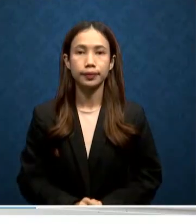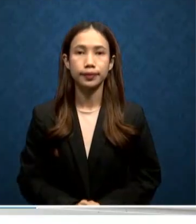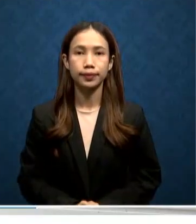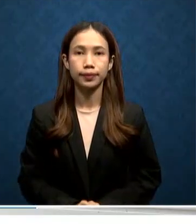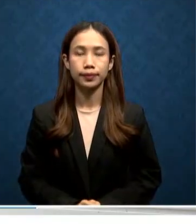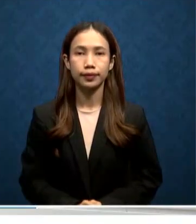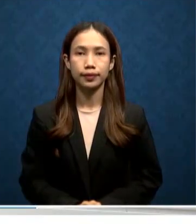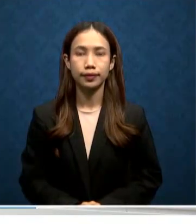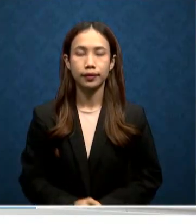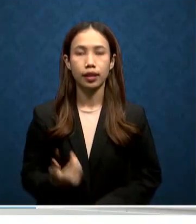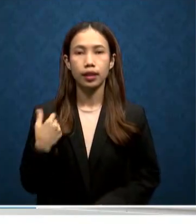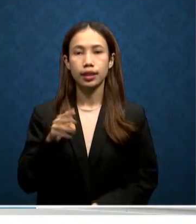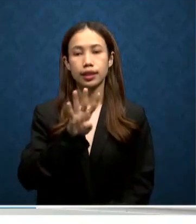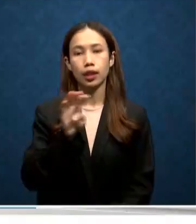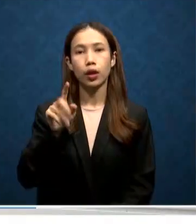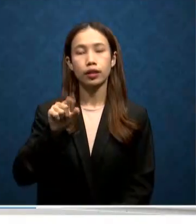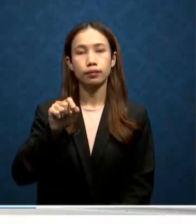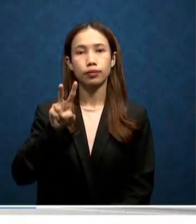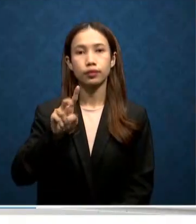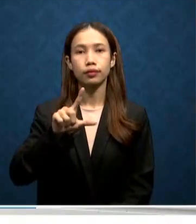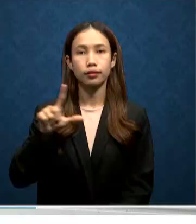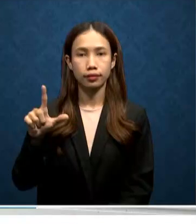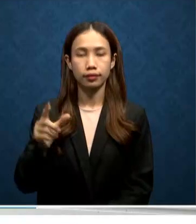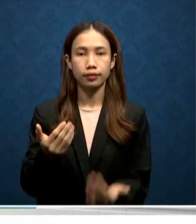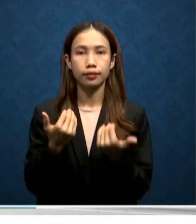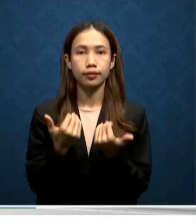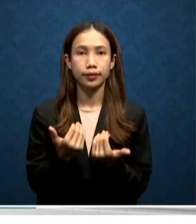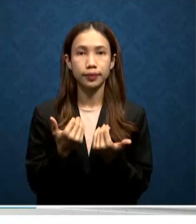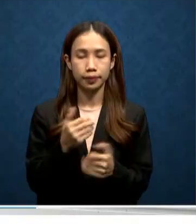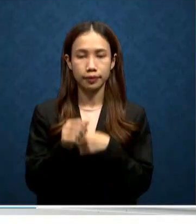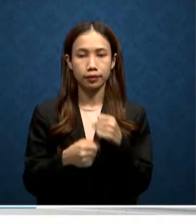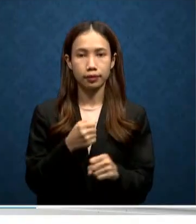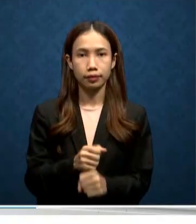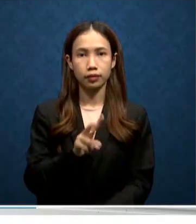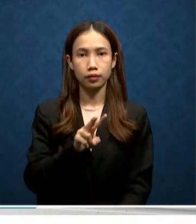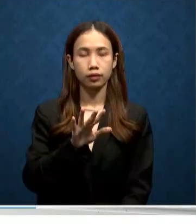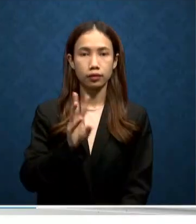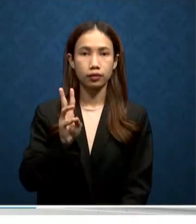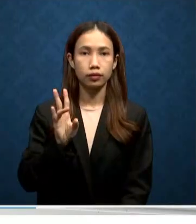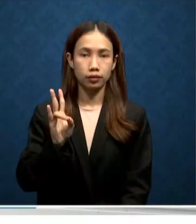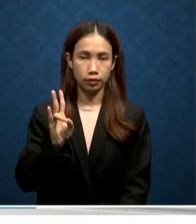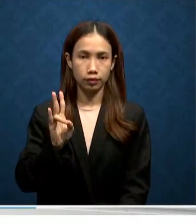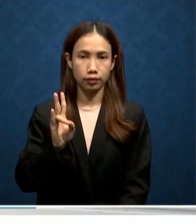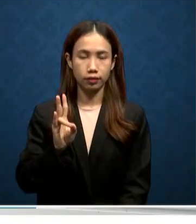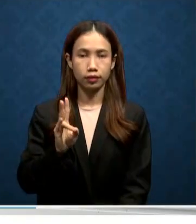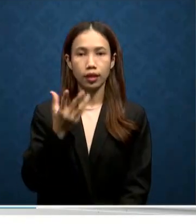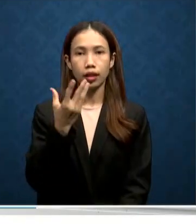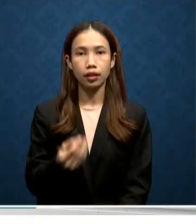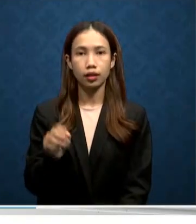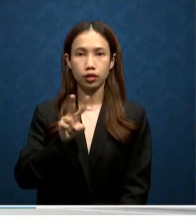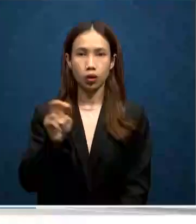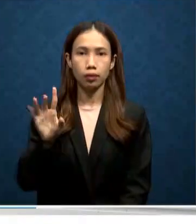อยู่ 422ล้านปัจจุบันนะครับปี2567 2เหลือ